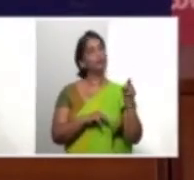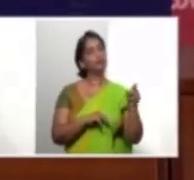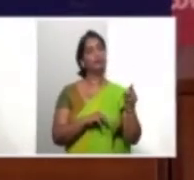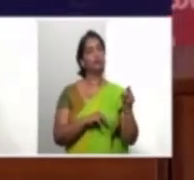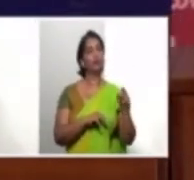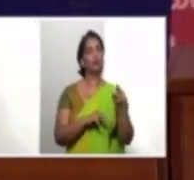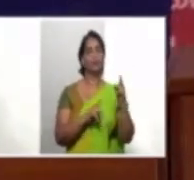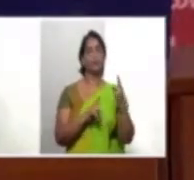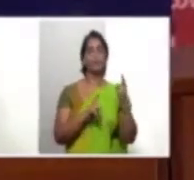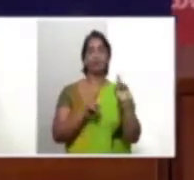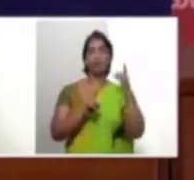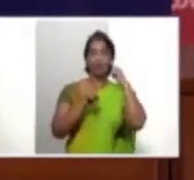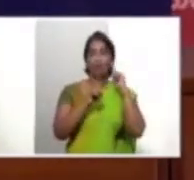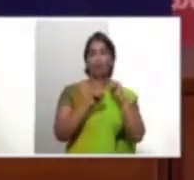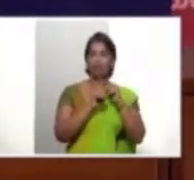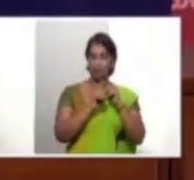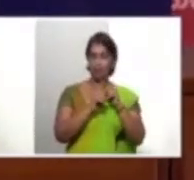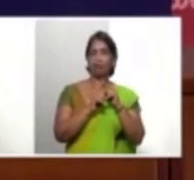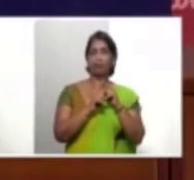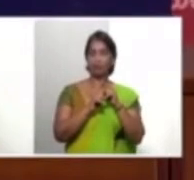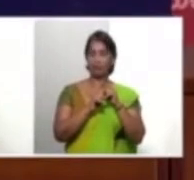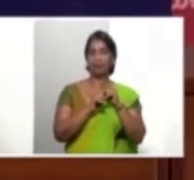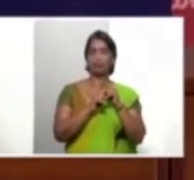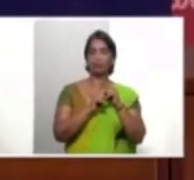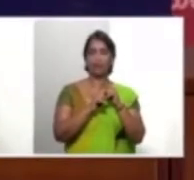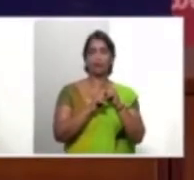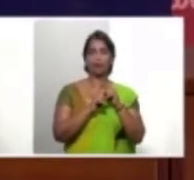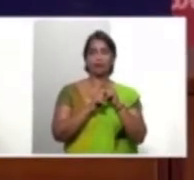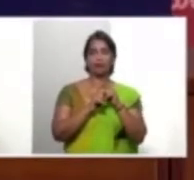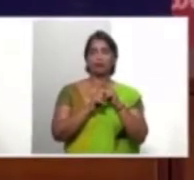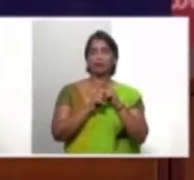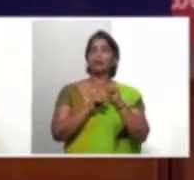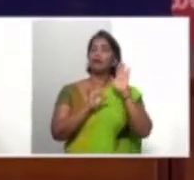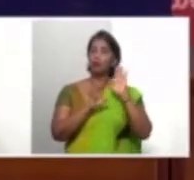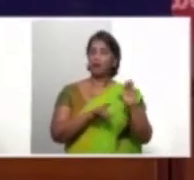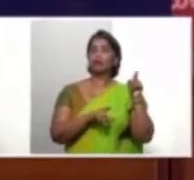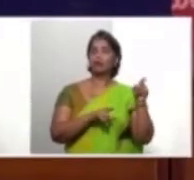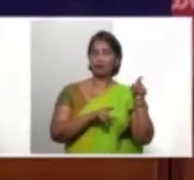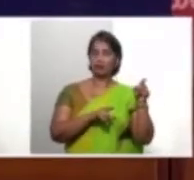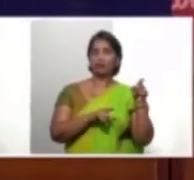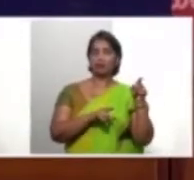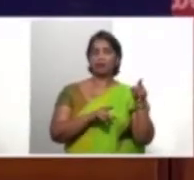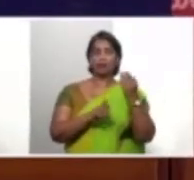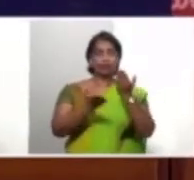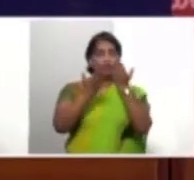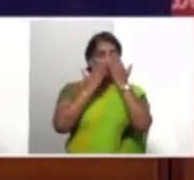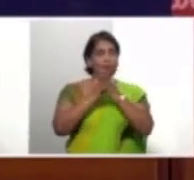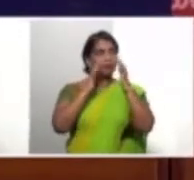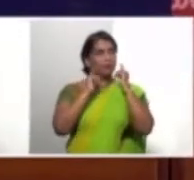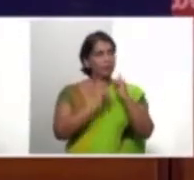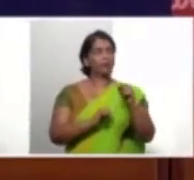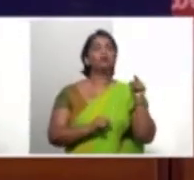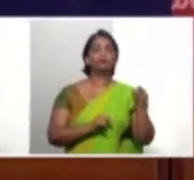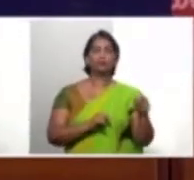චාට් සීට්ස්, මම සිංහල වචනය නිවැරදිව ප්‍රකාශ කරන්න දන්නේ නැහැ, නමුත් චාට් සීට්ස් බොහෝ ප්‍රමාණයක් තියෙන අය ඒවා